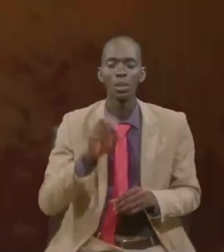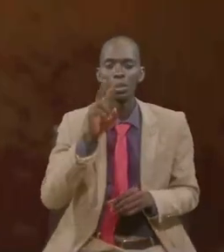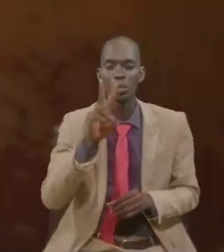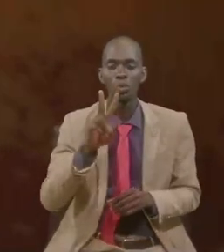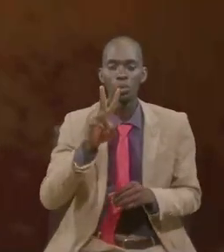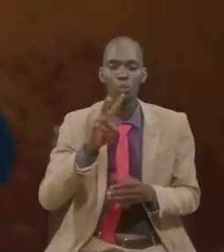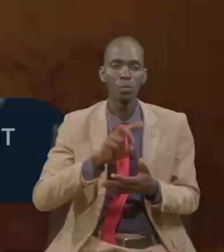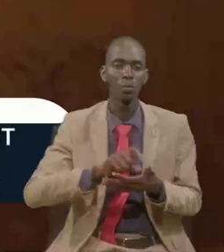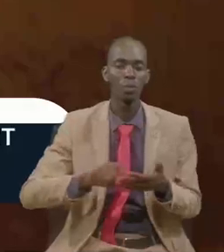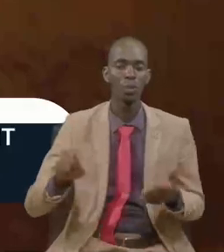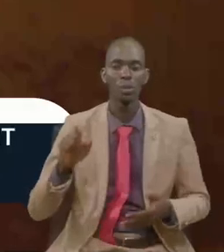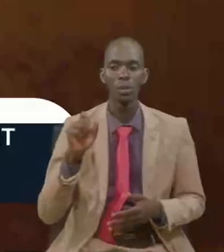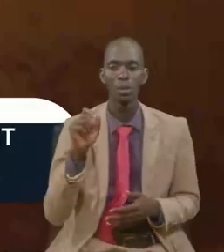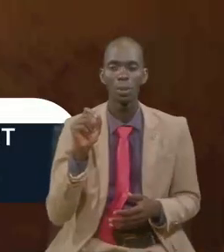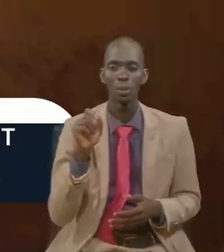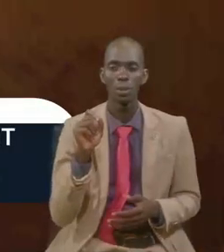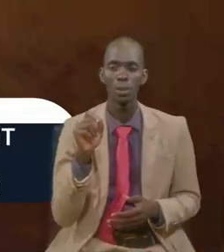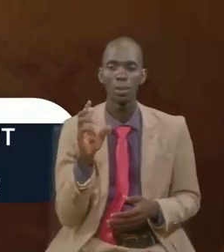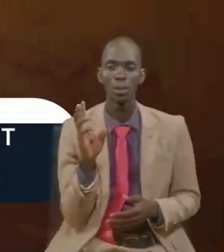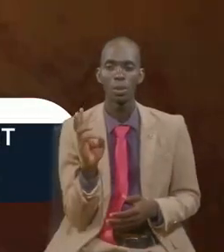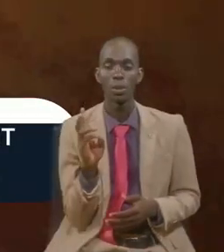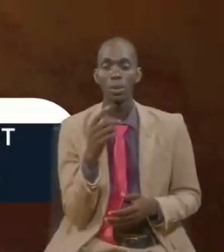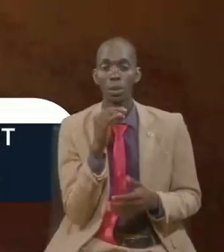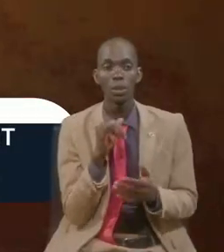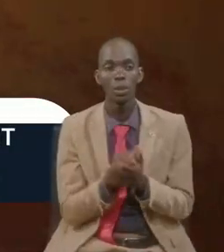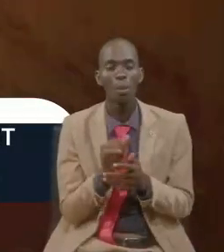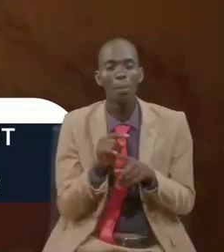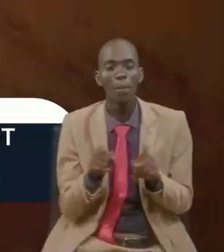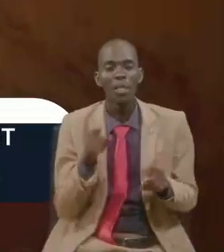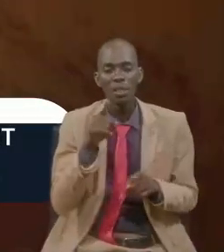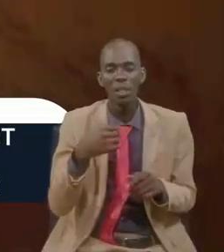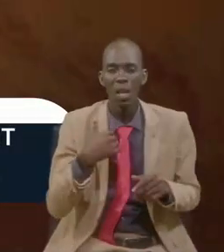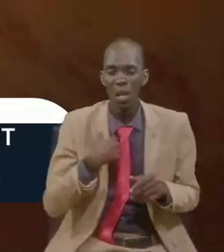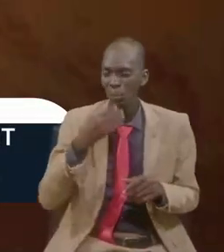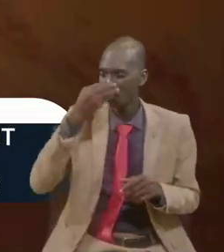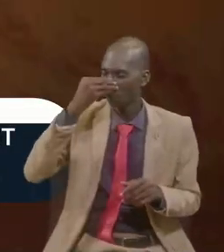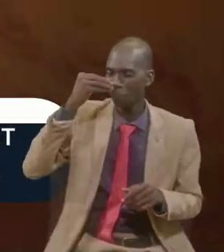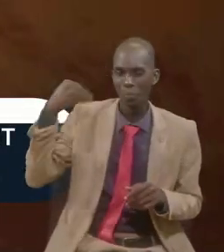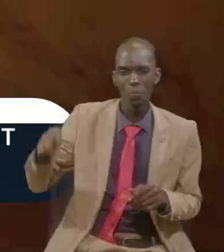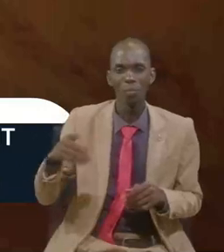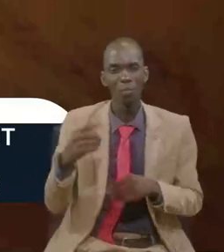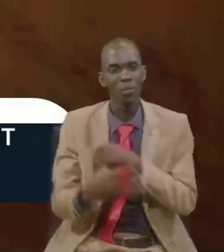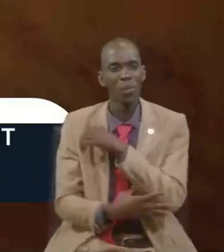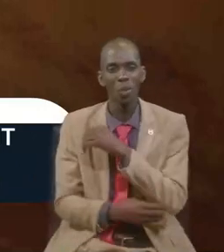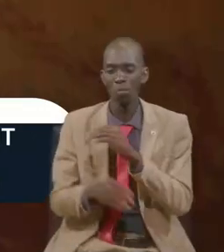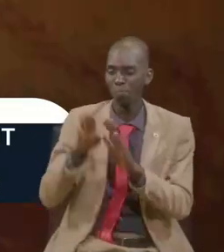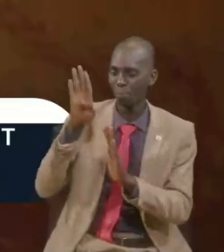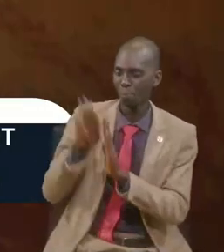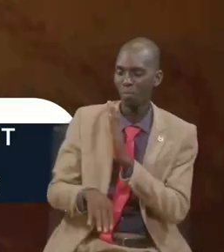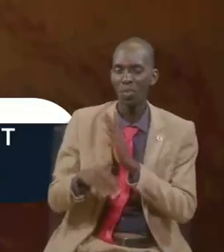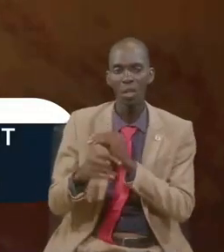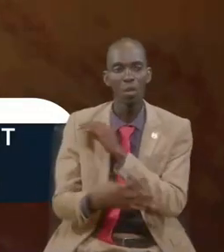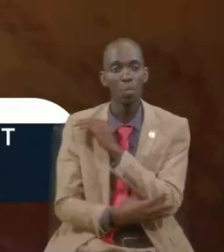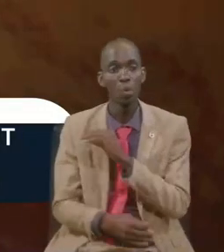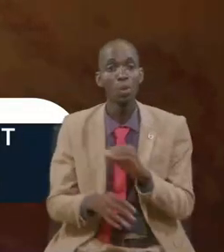Jacques 2, 6 dit, et vous, vous avilissez le pauvre. Ne sont-ce pas les riches qui vous